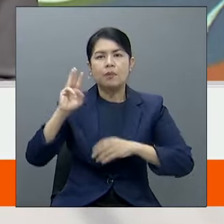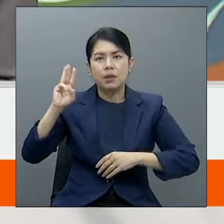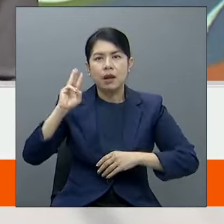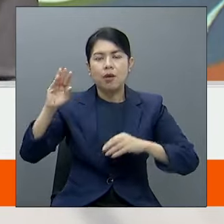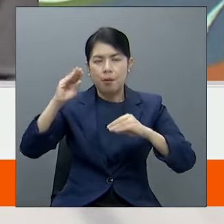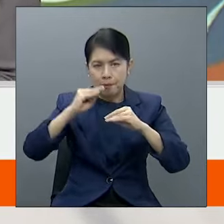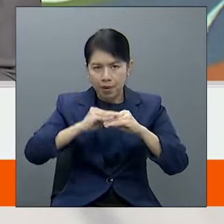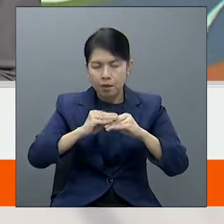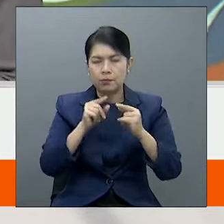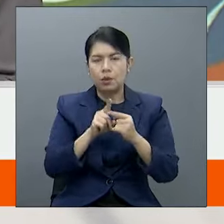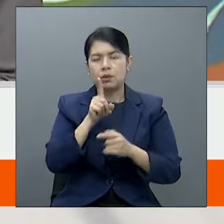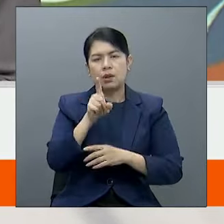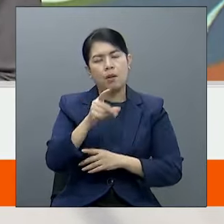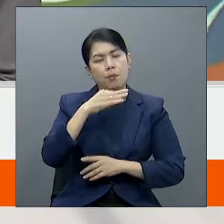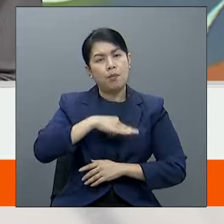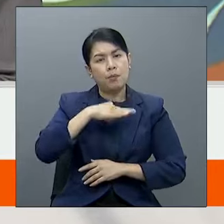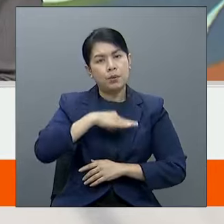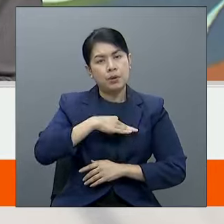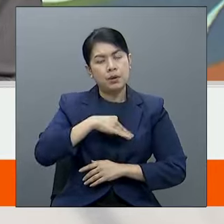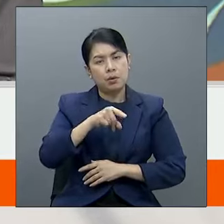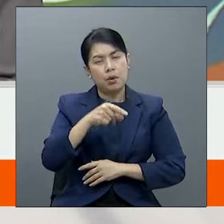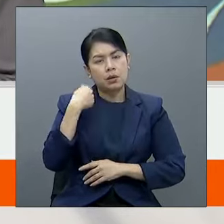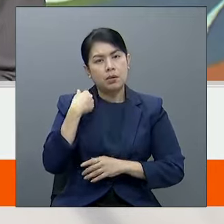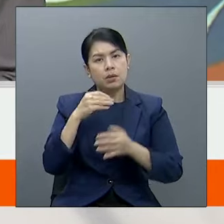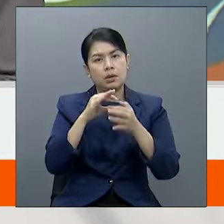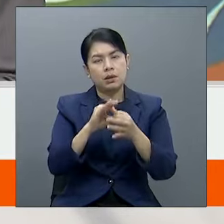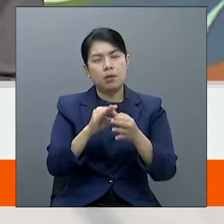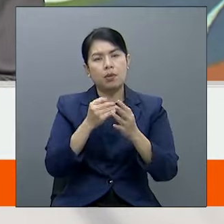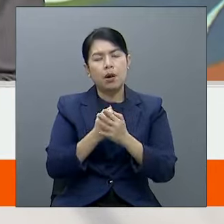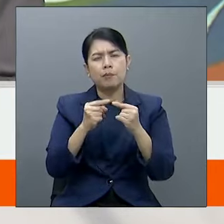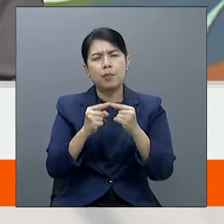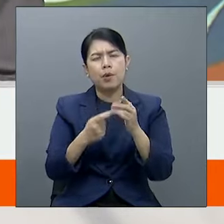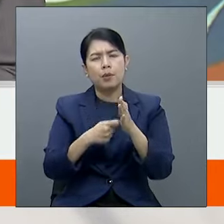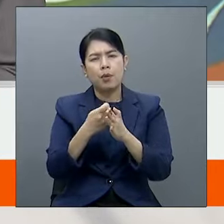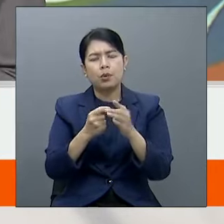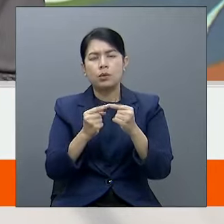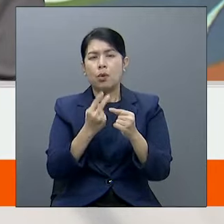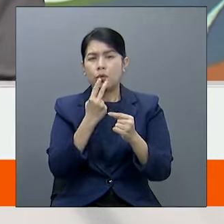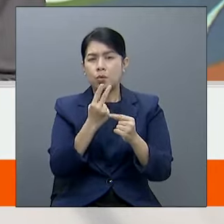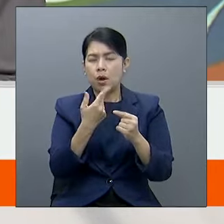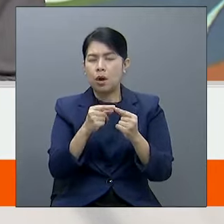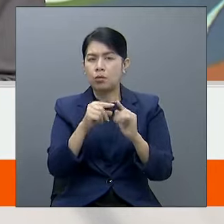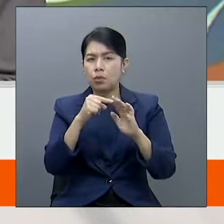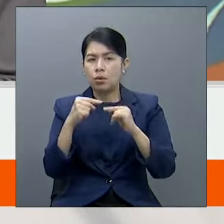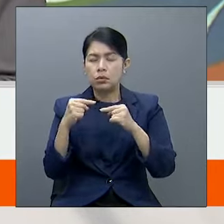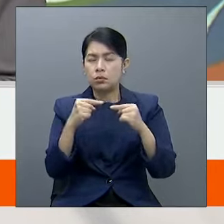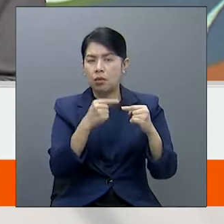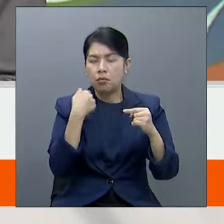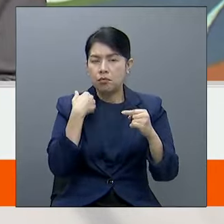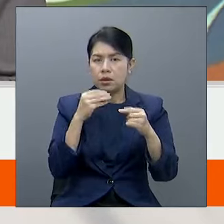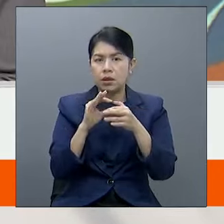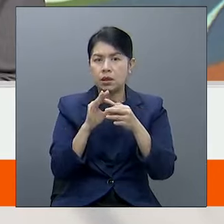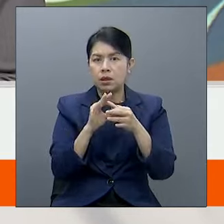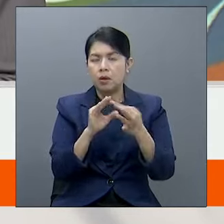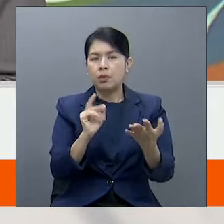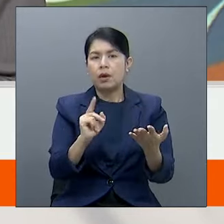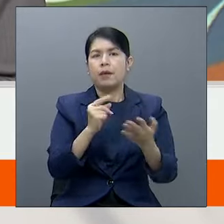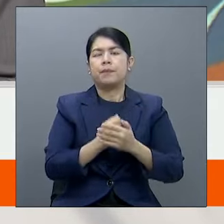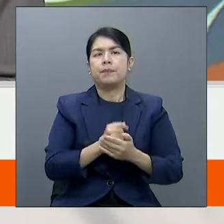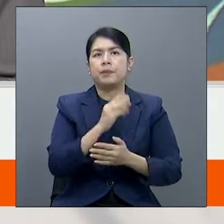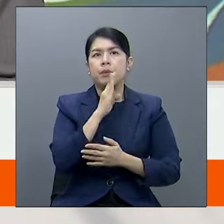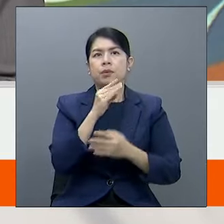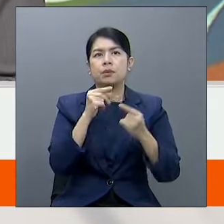ตุผลแบบนี้เนี่ยมันเหมาะกับเรื่องของการขยายพื้นที่ถนน พระราม2มากน้อยขนาดไหนถ้ามันมีข้อจ